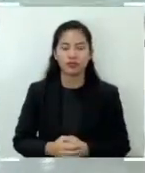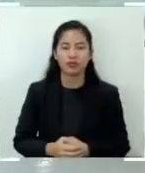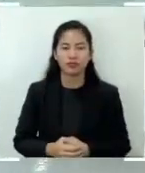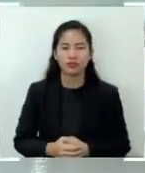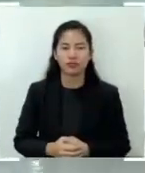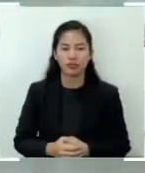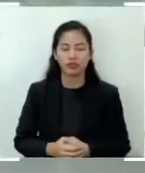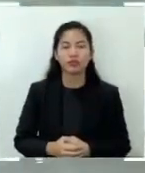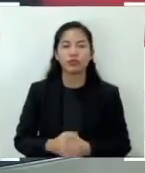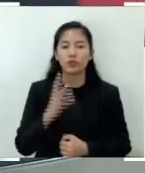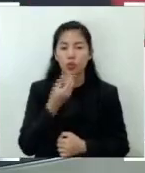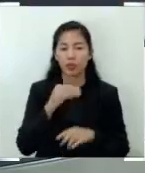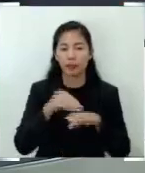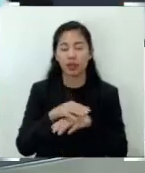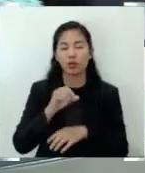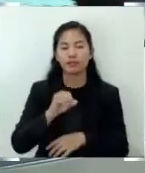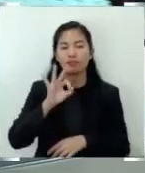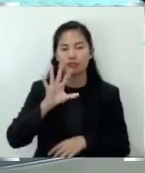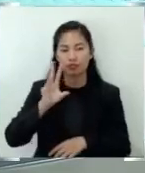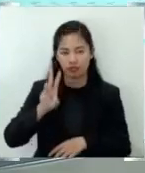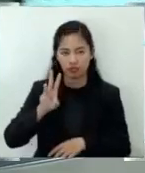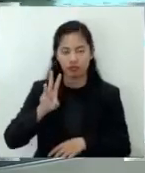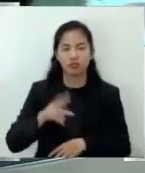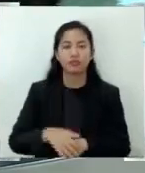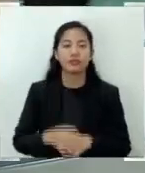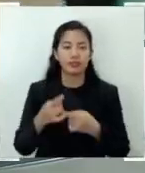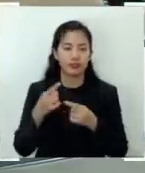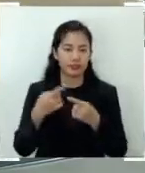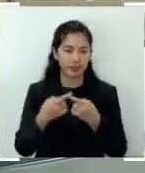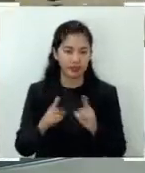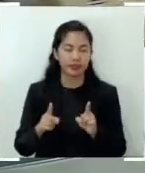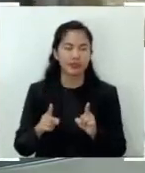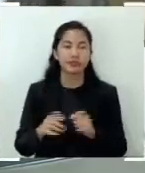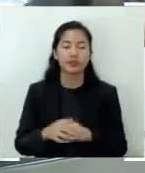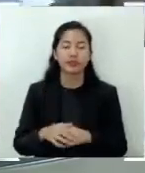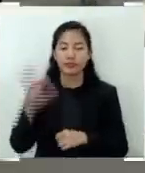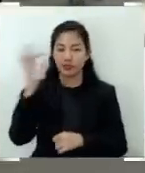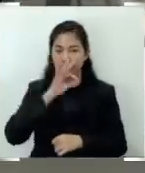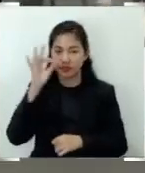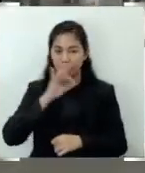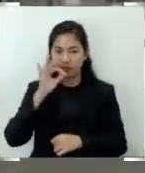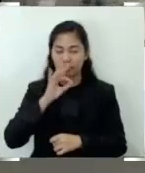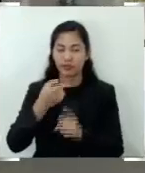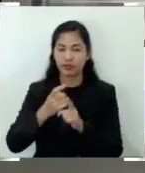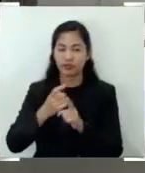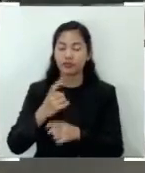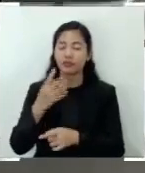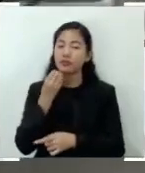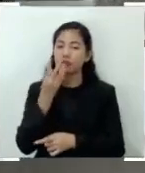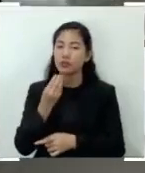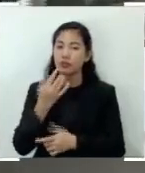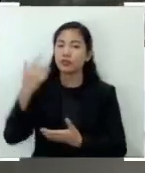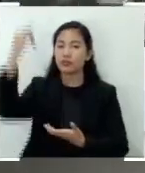OFW na papunta ng Hong Kong. Pero makakauwi pa rin ng Pilipinas ang mga Pinoy na manggagaling doon dahil hindi naman daw